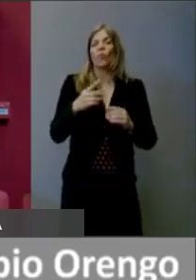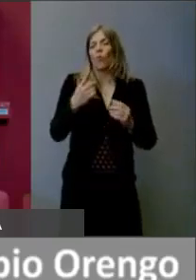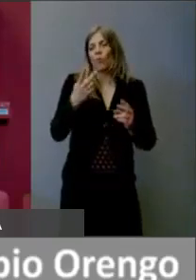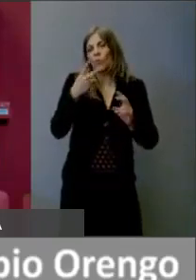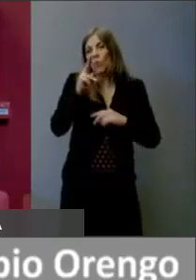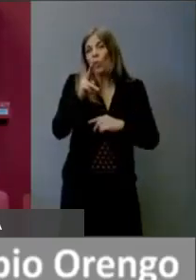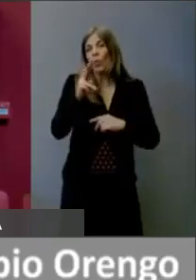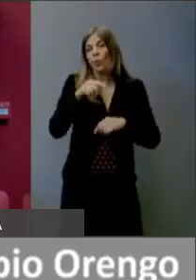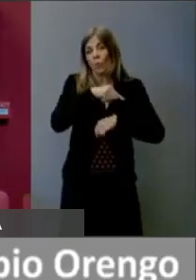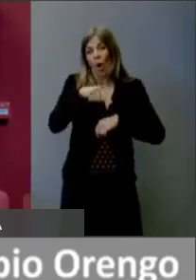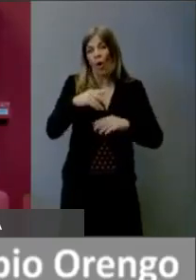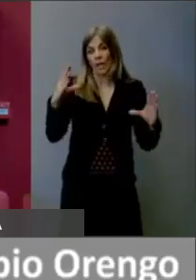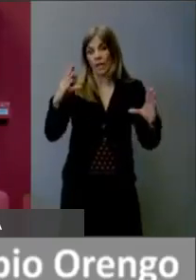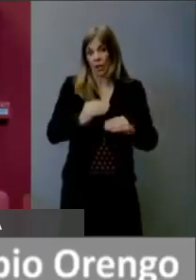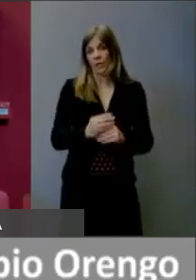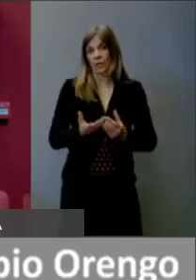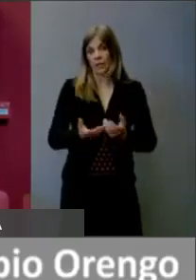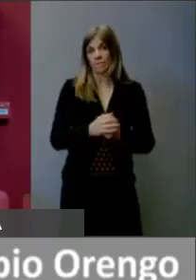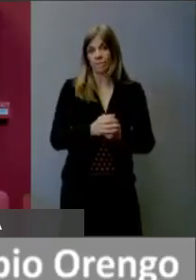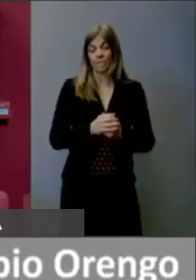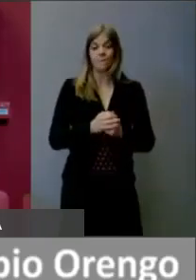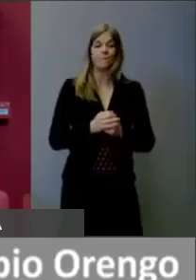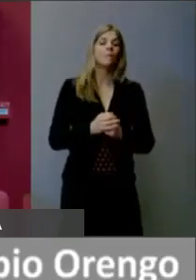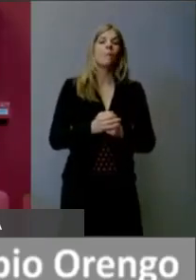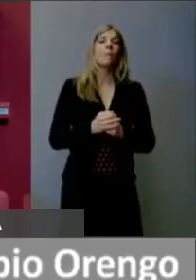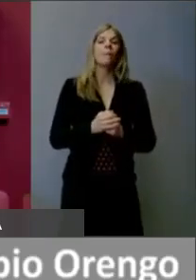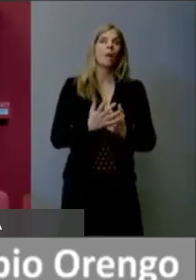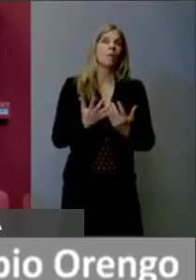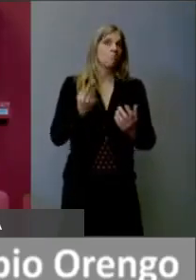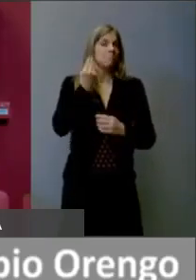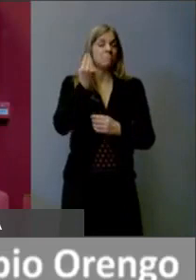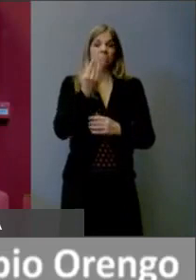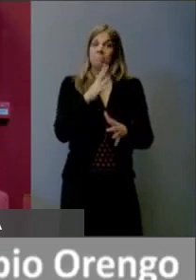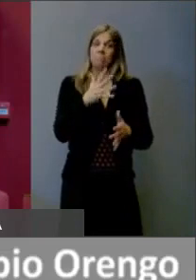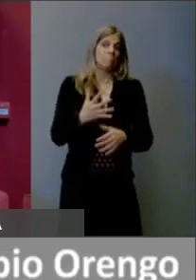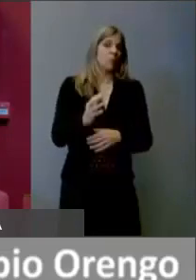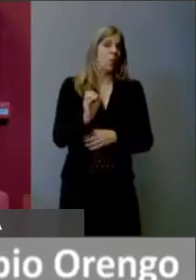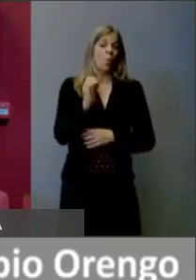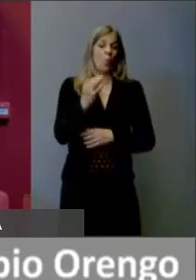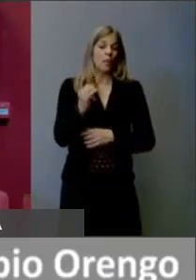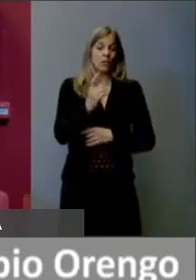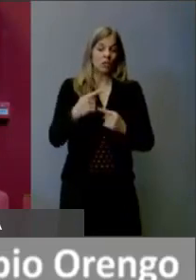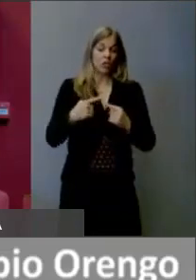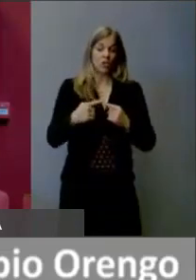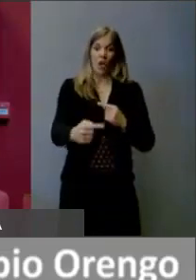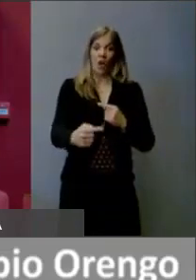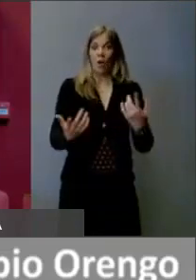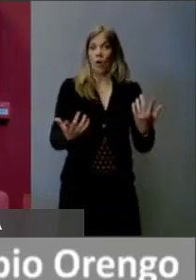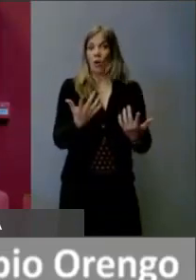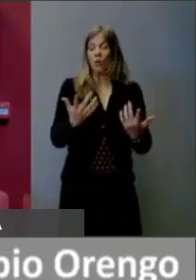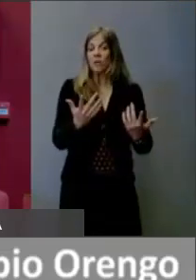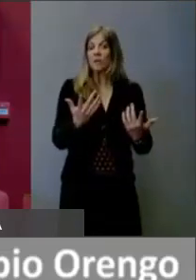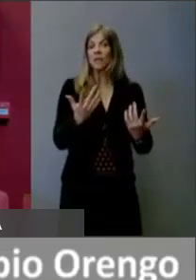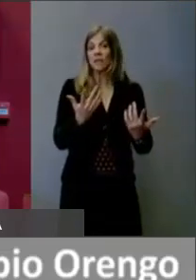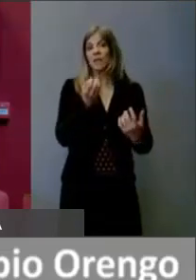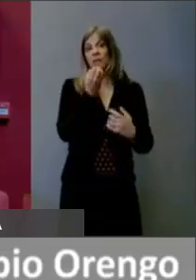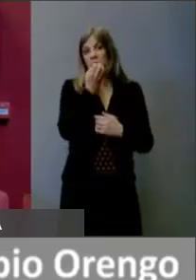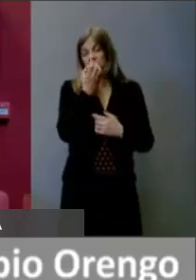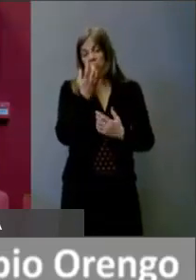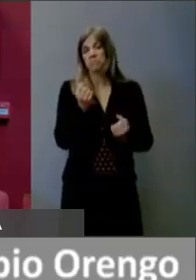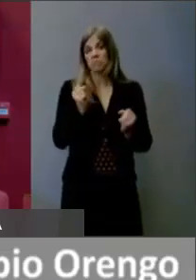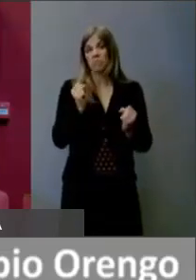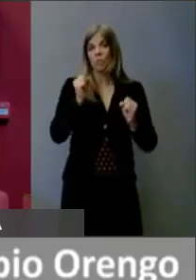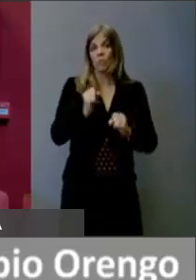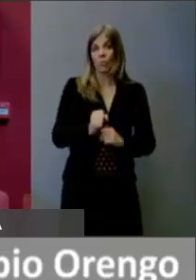nelle ore notturne. Nel giro di una quindicina di giorni ritengo che saremo in grado anche di